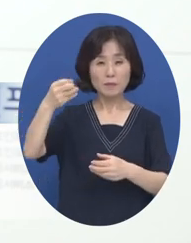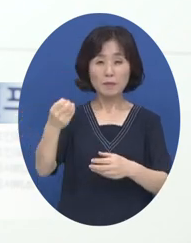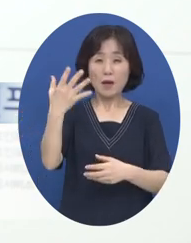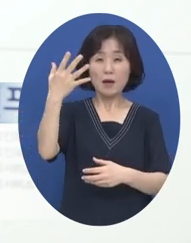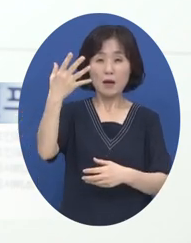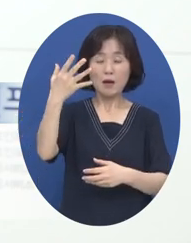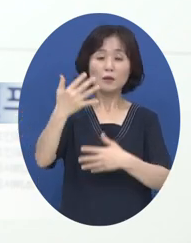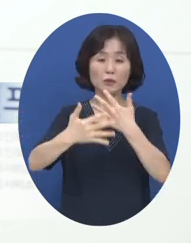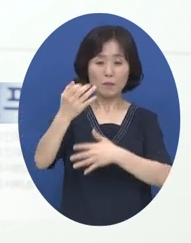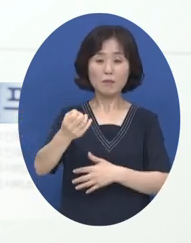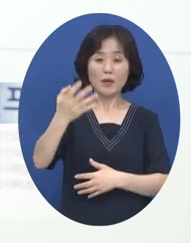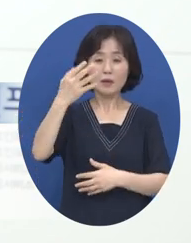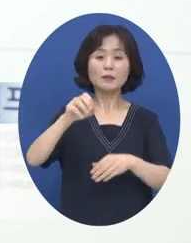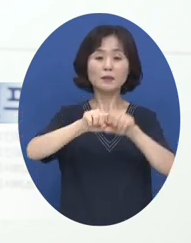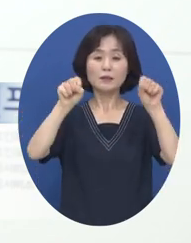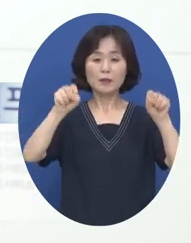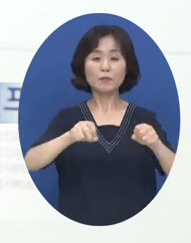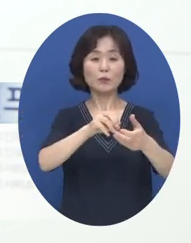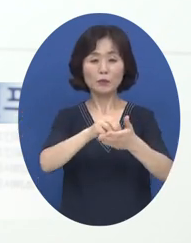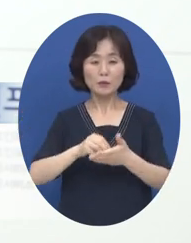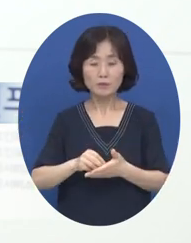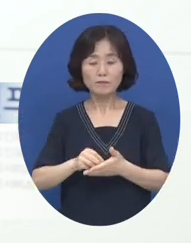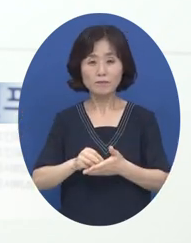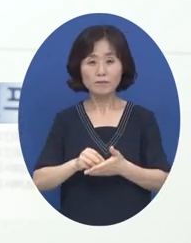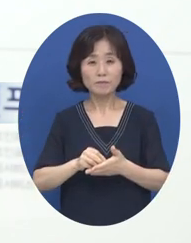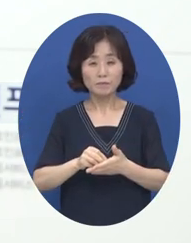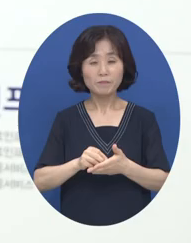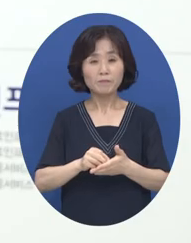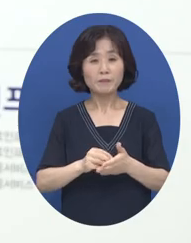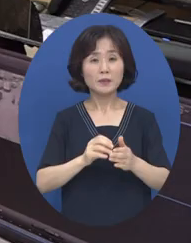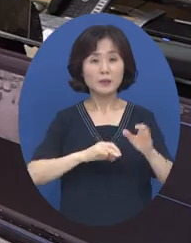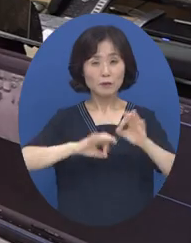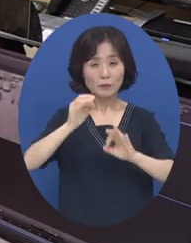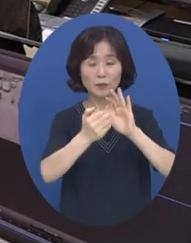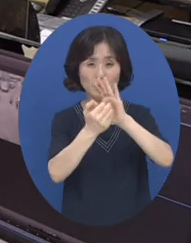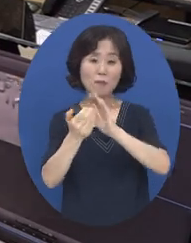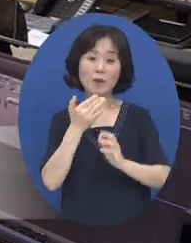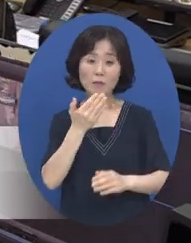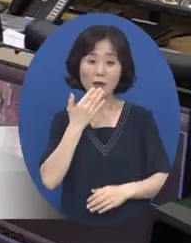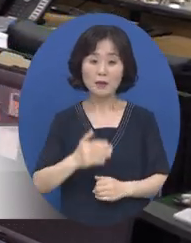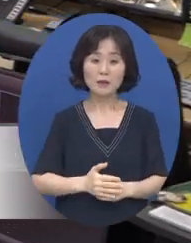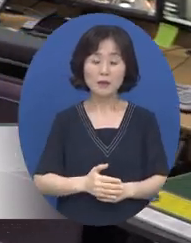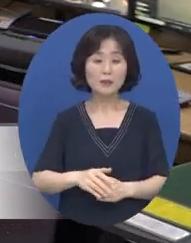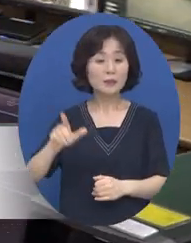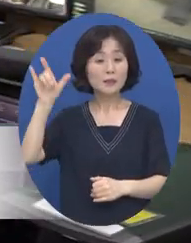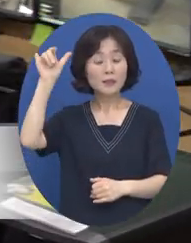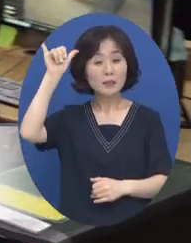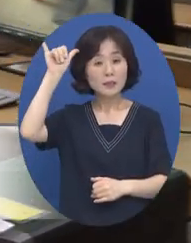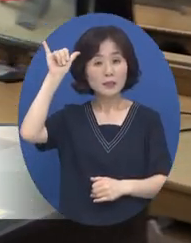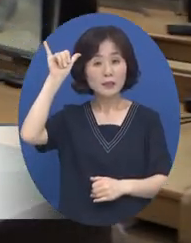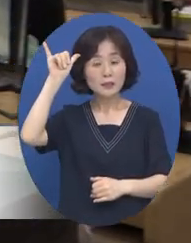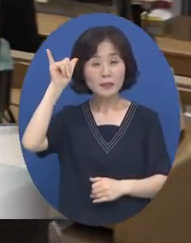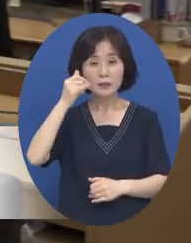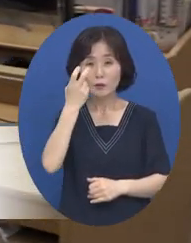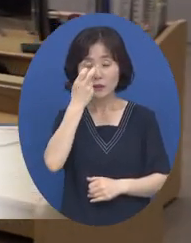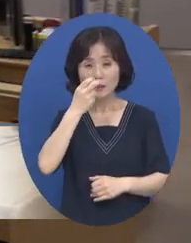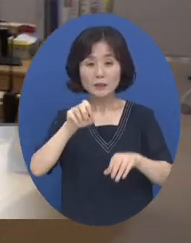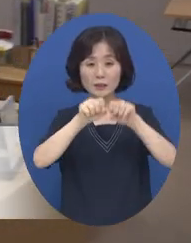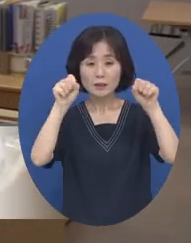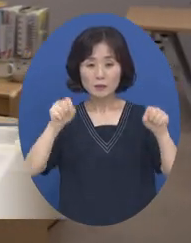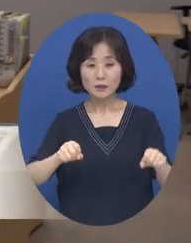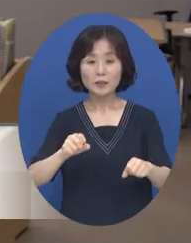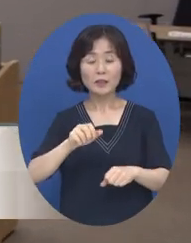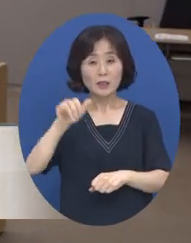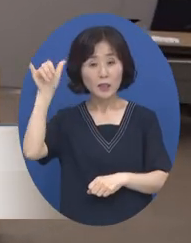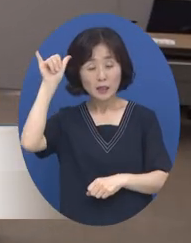그런 시스템을 도입해가지고 아마 손쉽게 사고 예방을 할 수 있었을 것 같습니다. 지능형 관제 시스템은 인공지능이 배회,